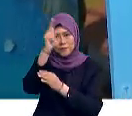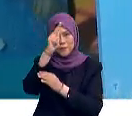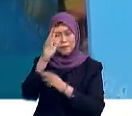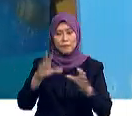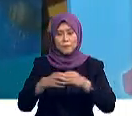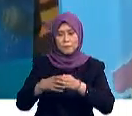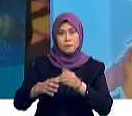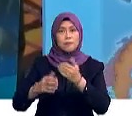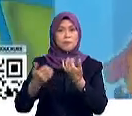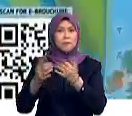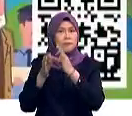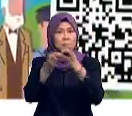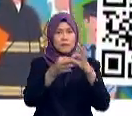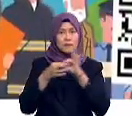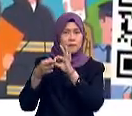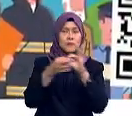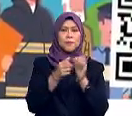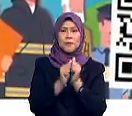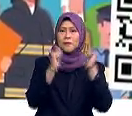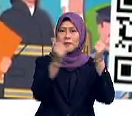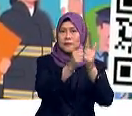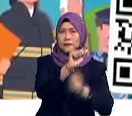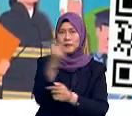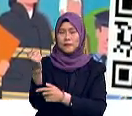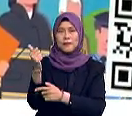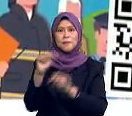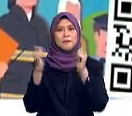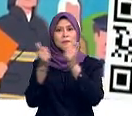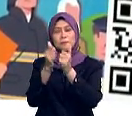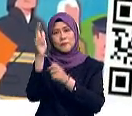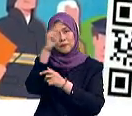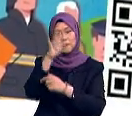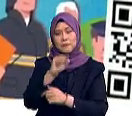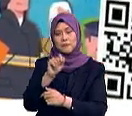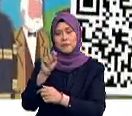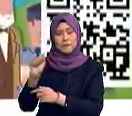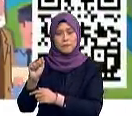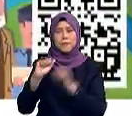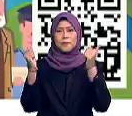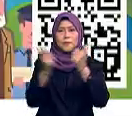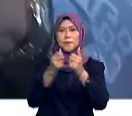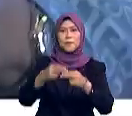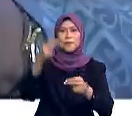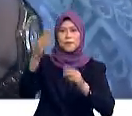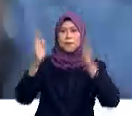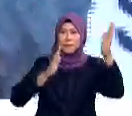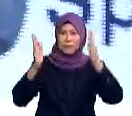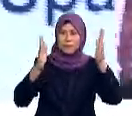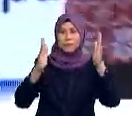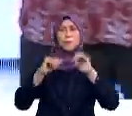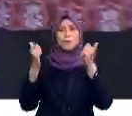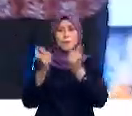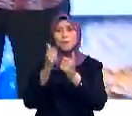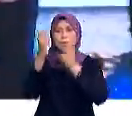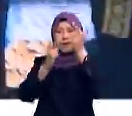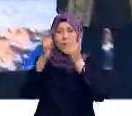Pakej dibangunkan dengan kerjasama agensi lain antaranya Lembaga Pelancongan Sabah Mata Sabah, Persatuan Hotel Malaysia, Persatuan Pelancongan